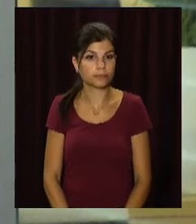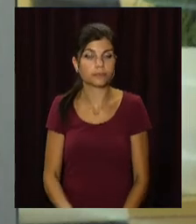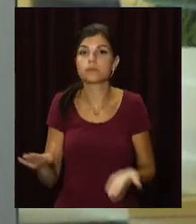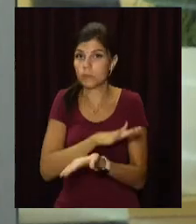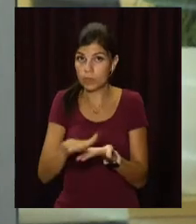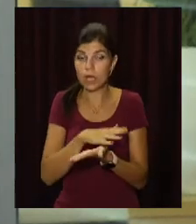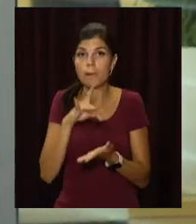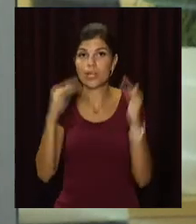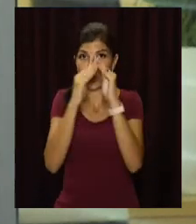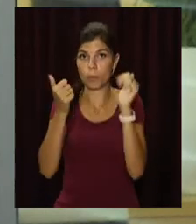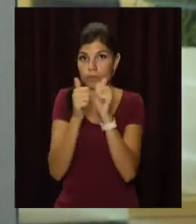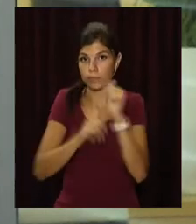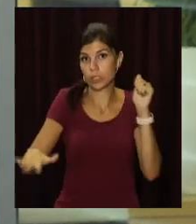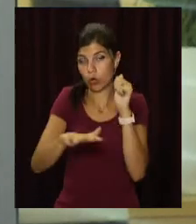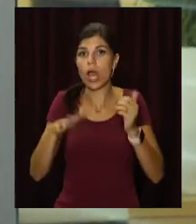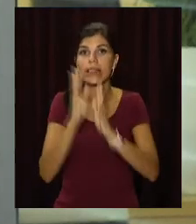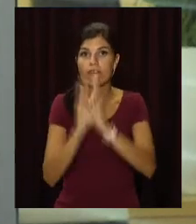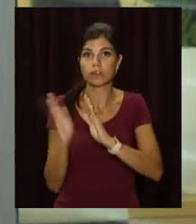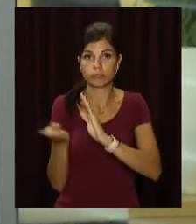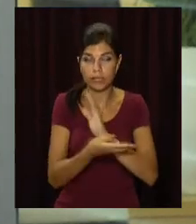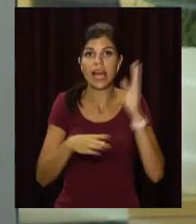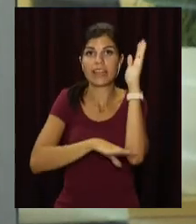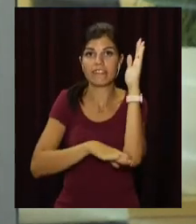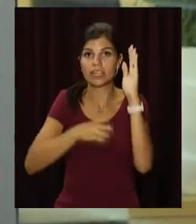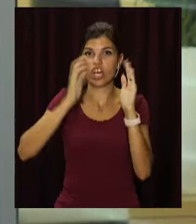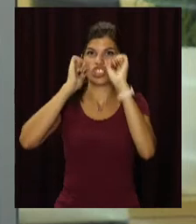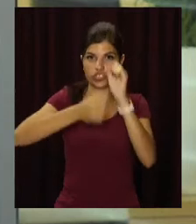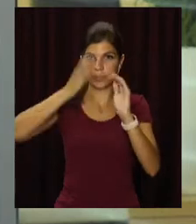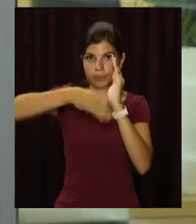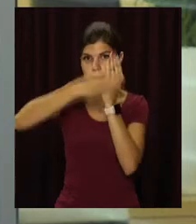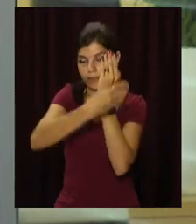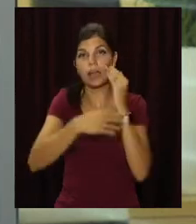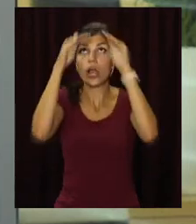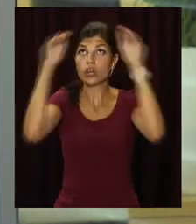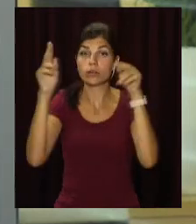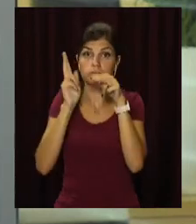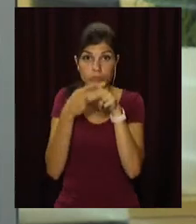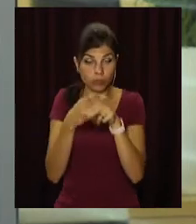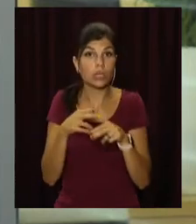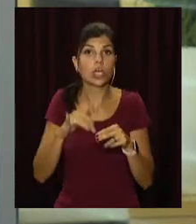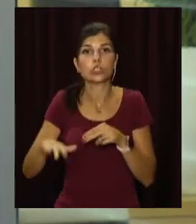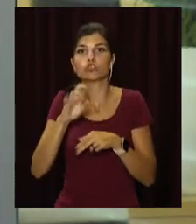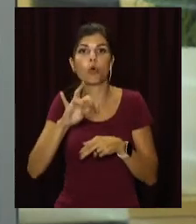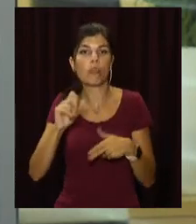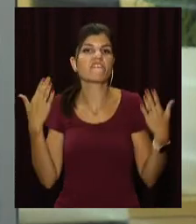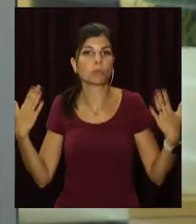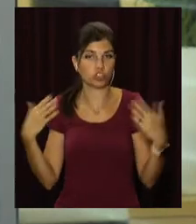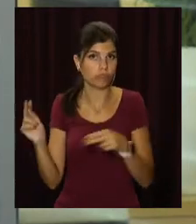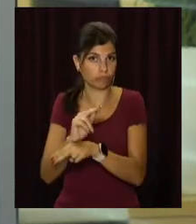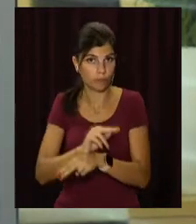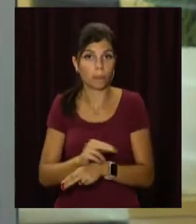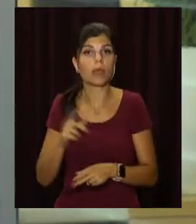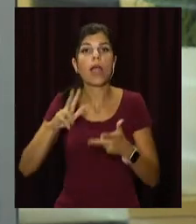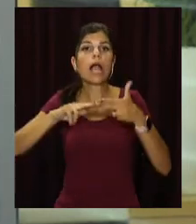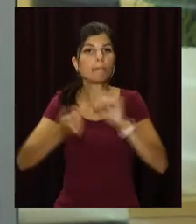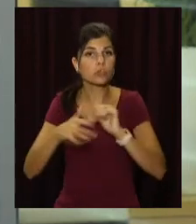Прибирають прибудинкову територію, косять траву, обрізають дерева, ремонтують дахи та реконструюють зони відпочинку.